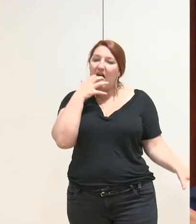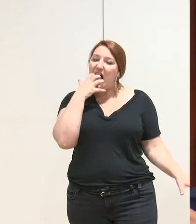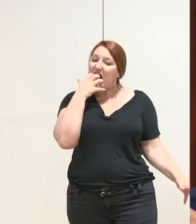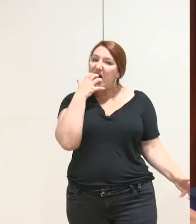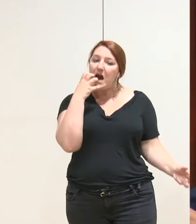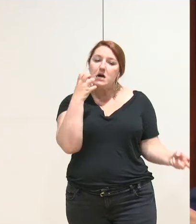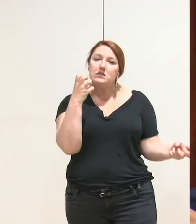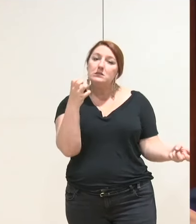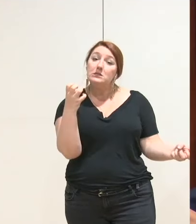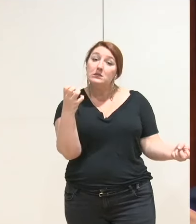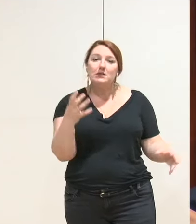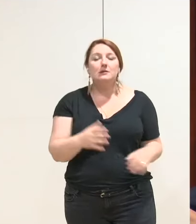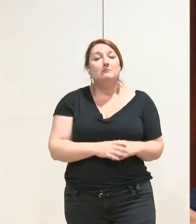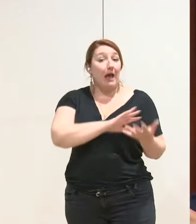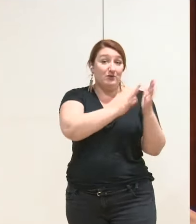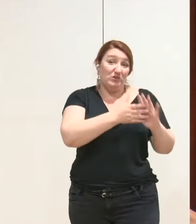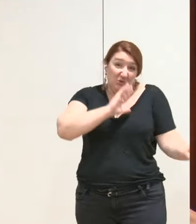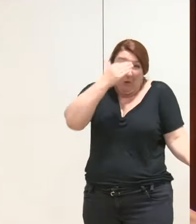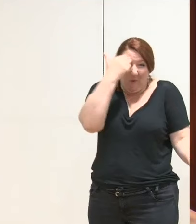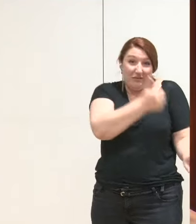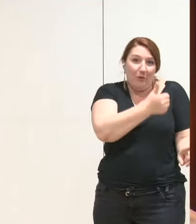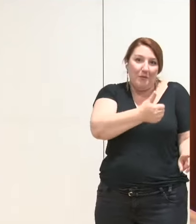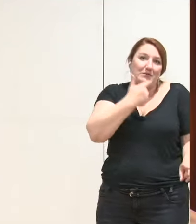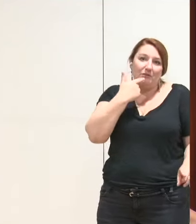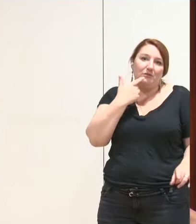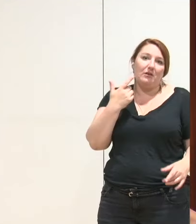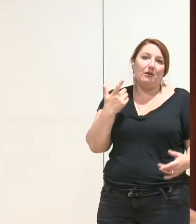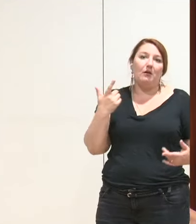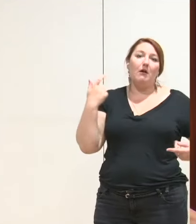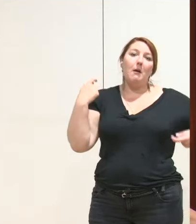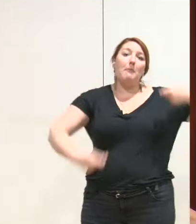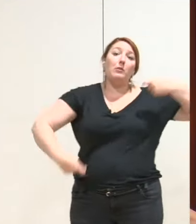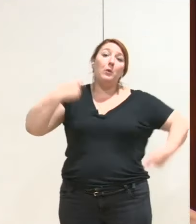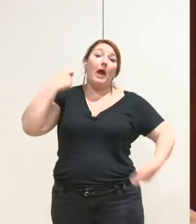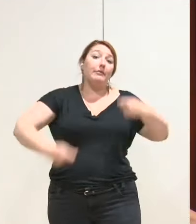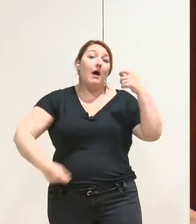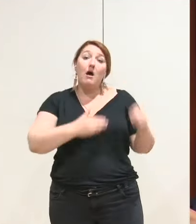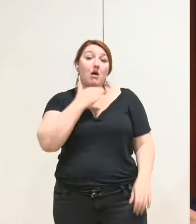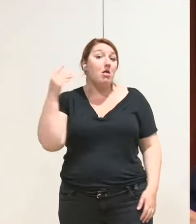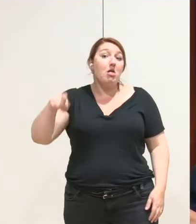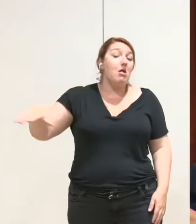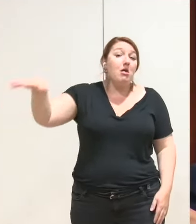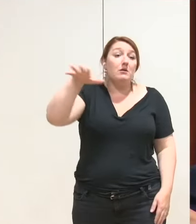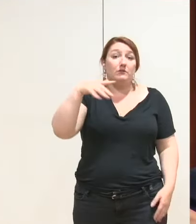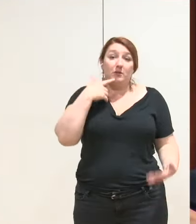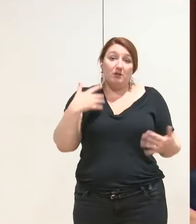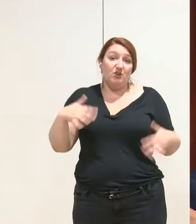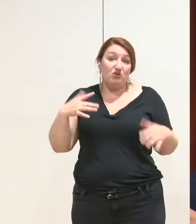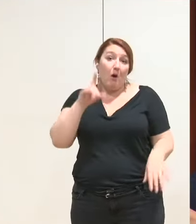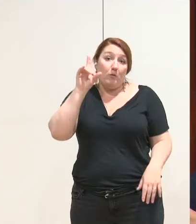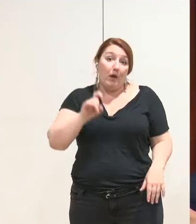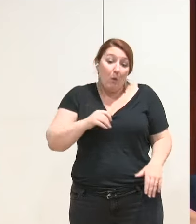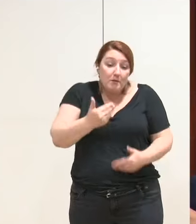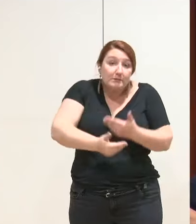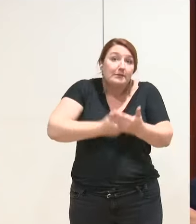d'ailleurs les associations le reconnaissent donc je pense qu'on est on a au moins fait quelques pas mais voilà je voulais simplement demander qu'on on attire bien votre